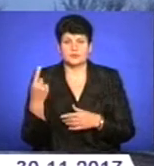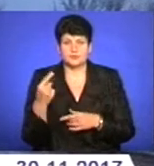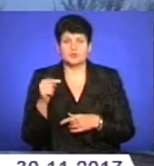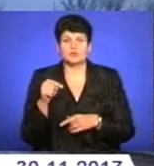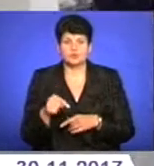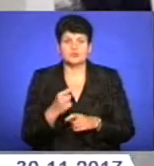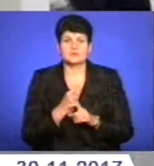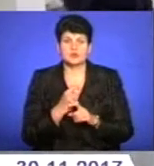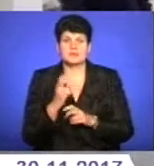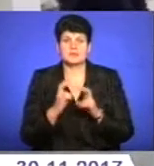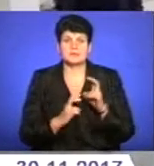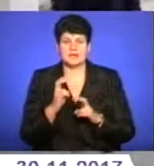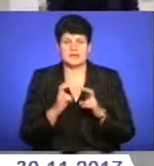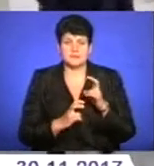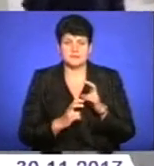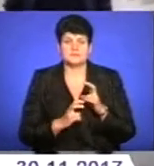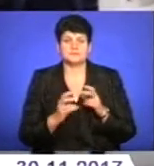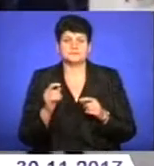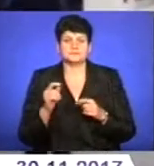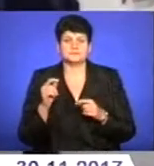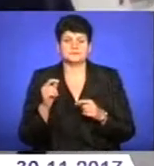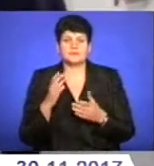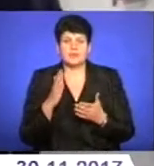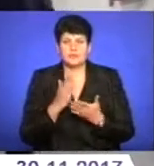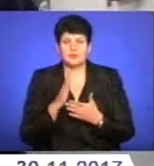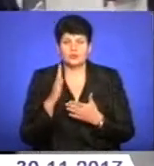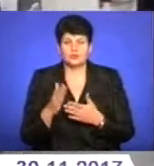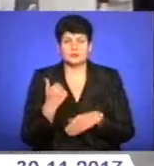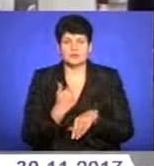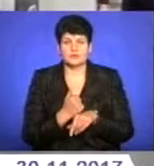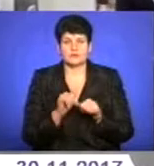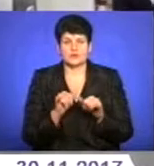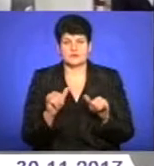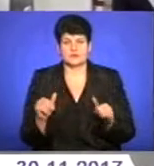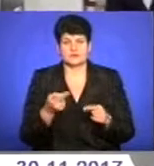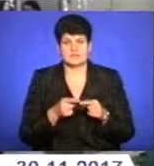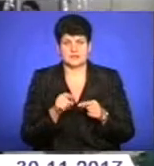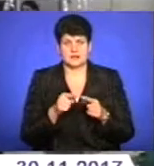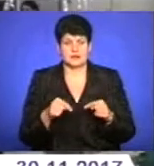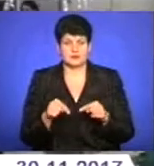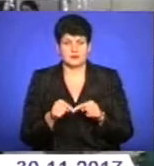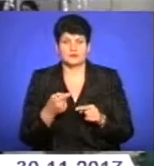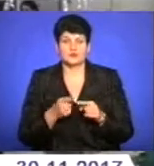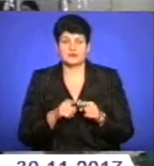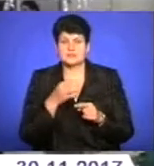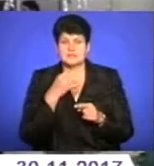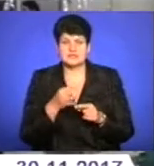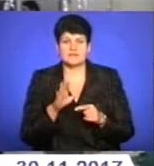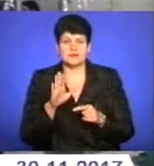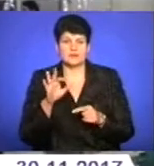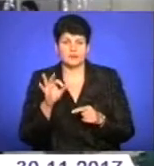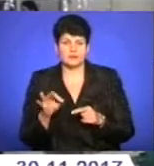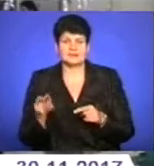тому спиртові підприємства Західного регіону мають бути локомотивом розвитку цієї галузі. На цьому наголосив виконувач обов'язків